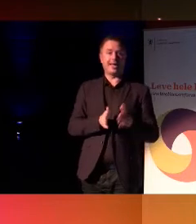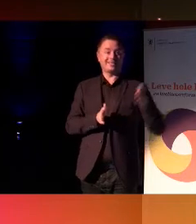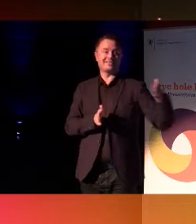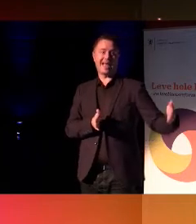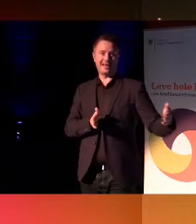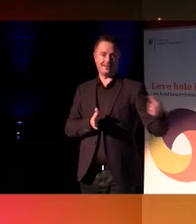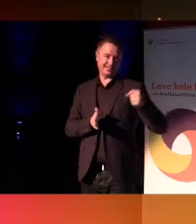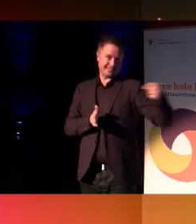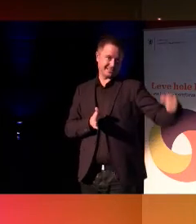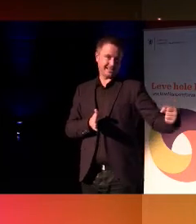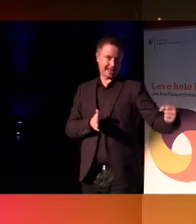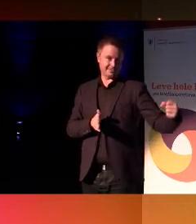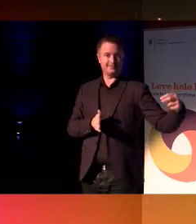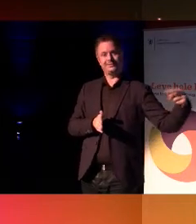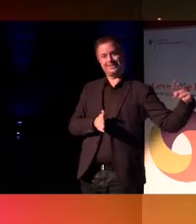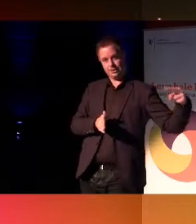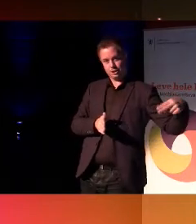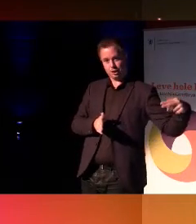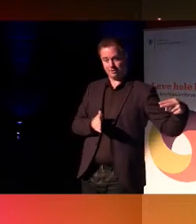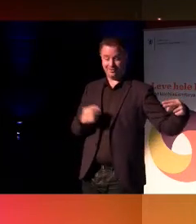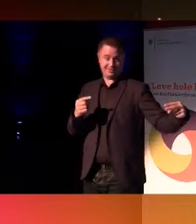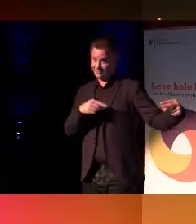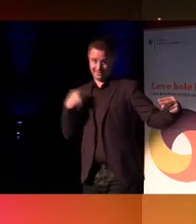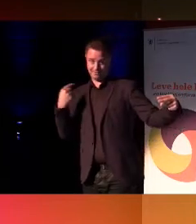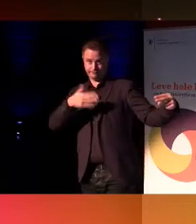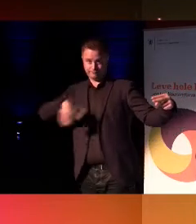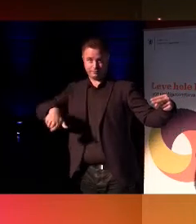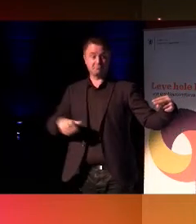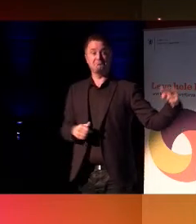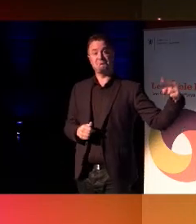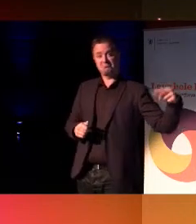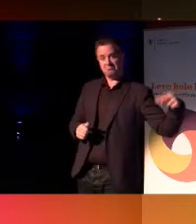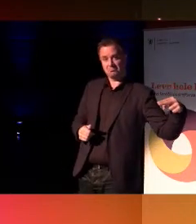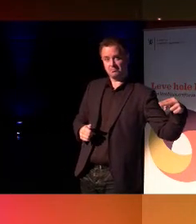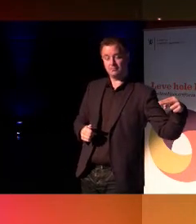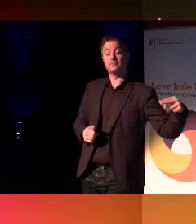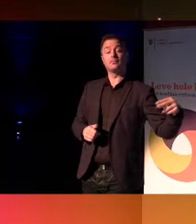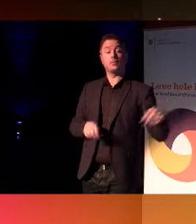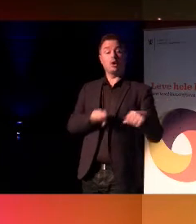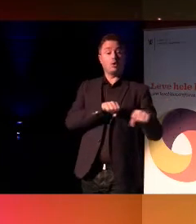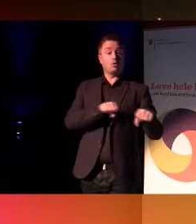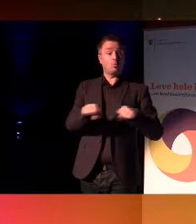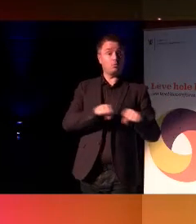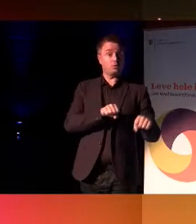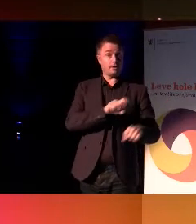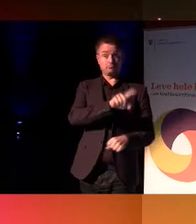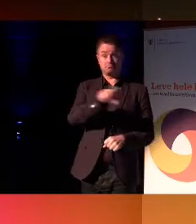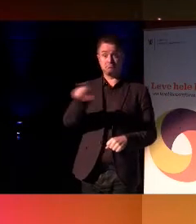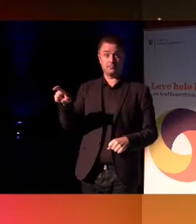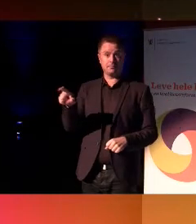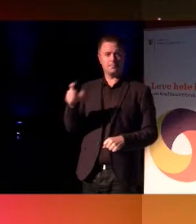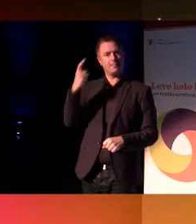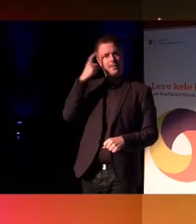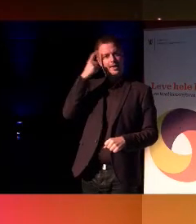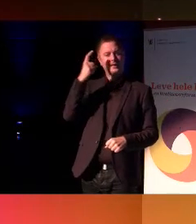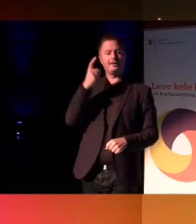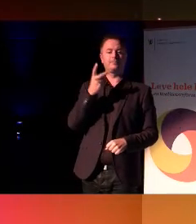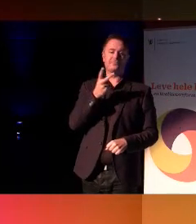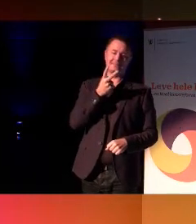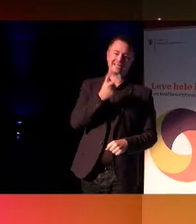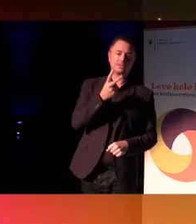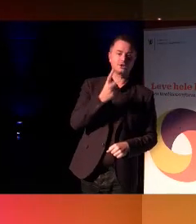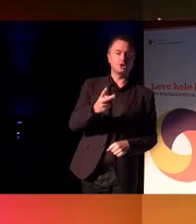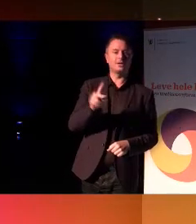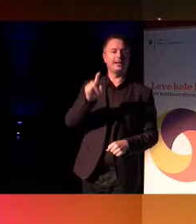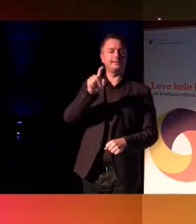fingrene dypt i evalueringen, overlot etter noen andre. Som dere ser, kommunene mente at tilsynstemaene, det vi spurte om, det vi var på